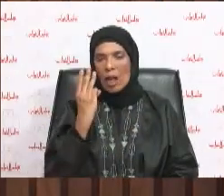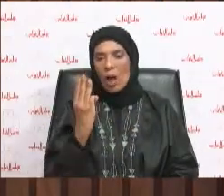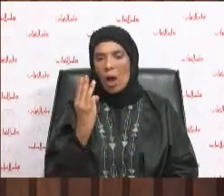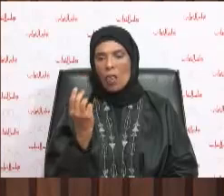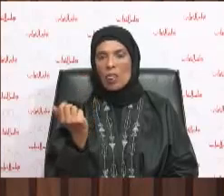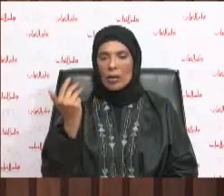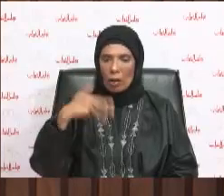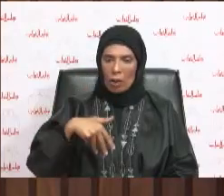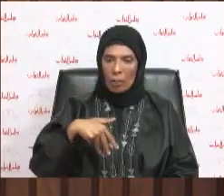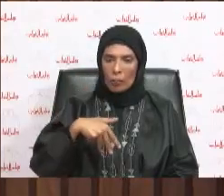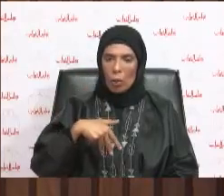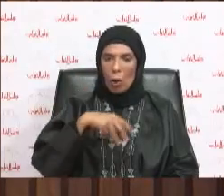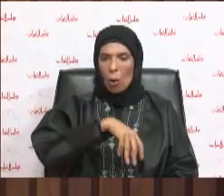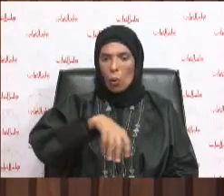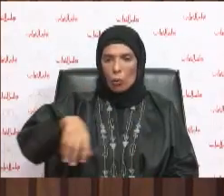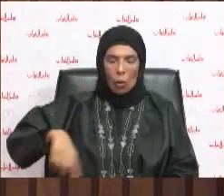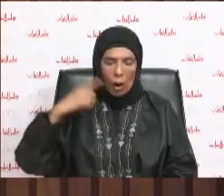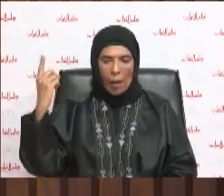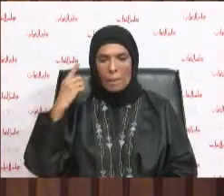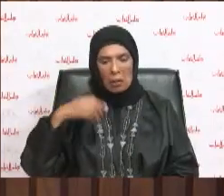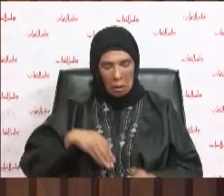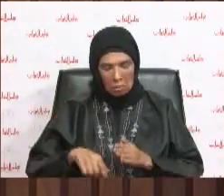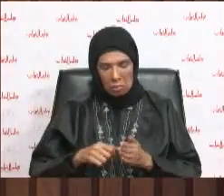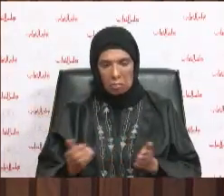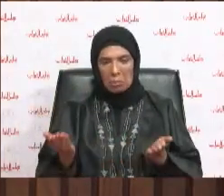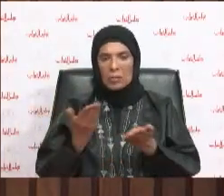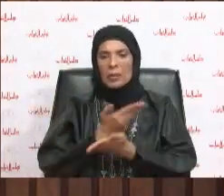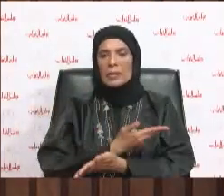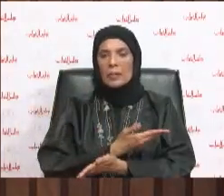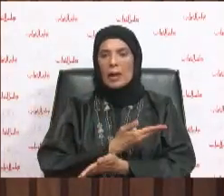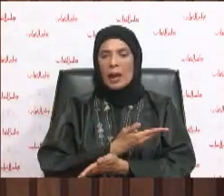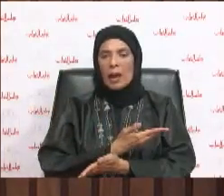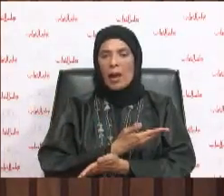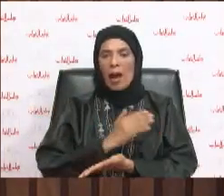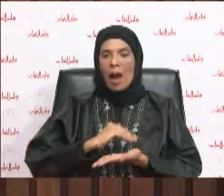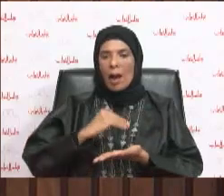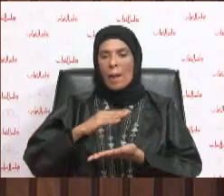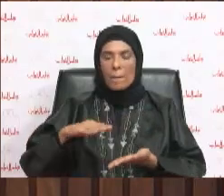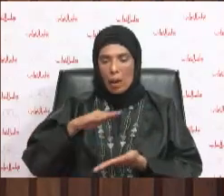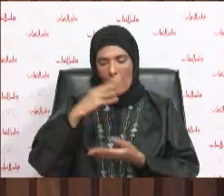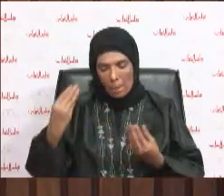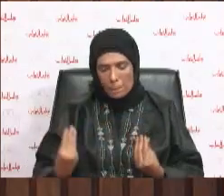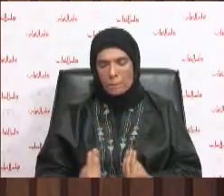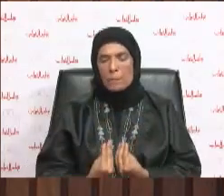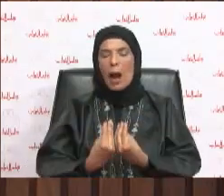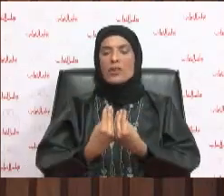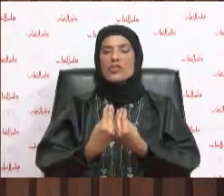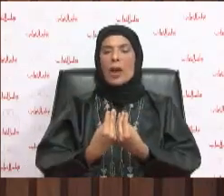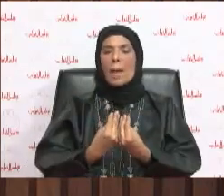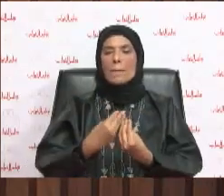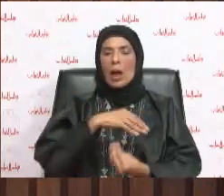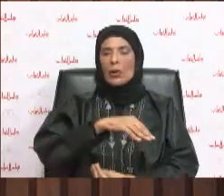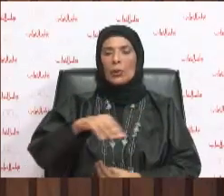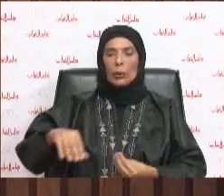فهناك في دول كثيرة في العالم تسعى أنها تدخل في اتفاقيات خدمات جوية مع جميع الدول المنطوية تحت منظمة